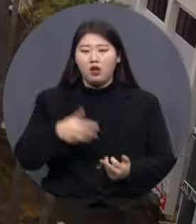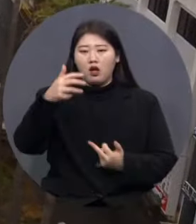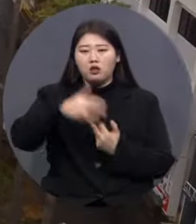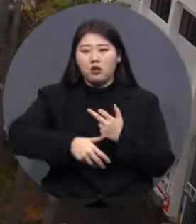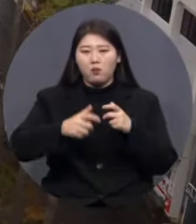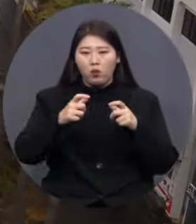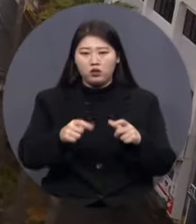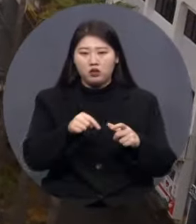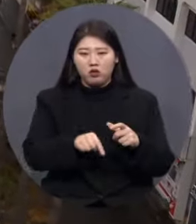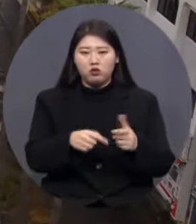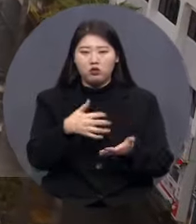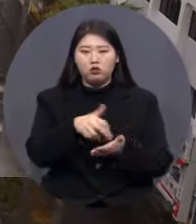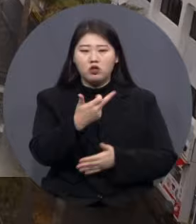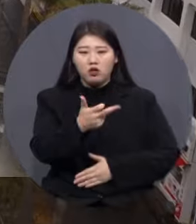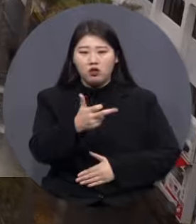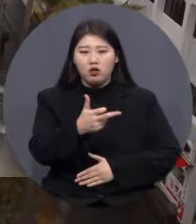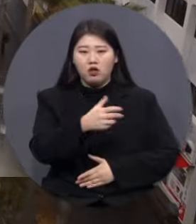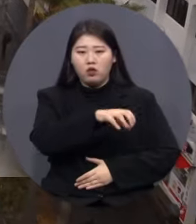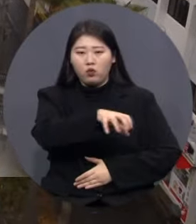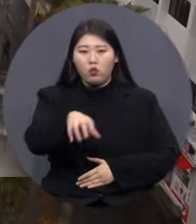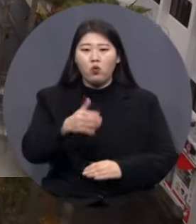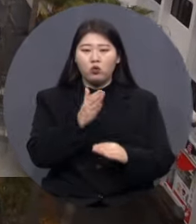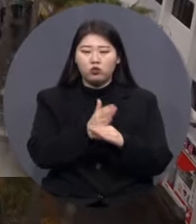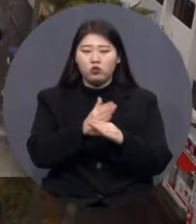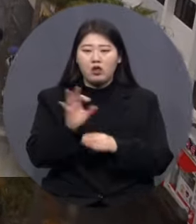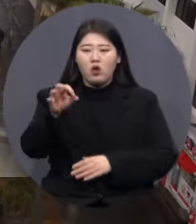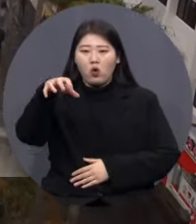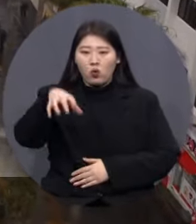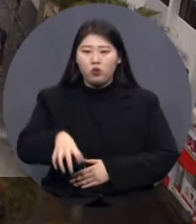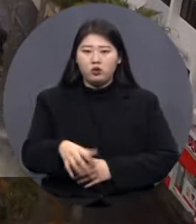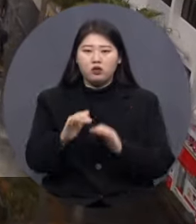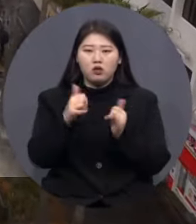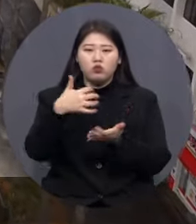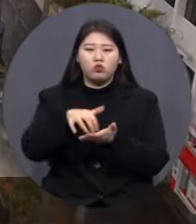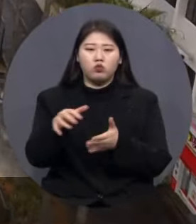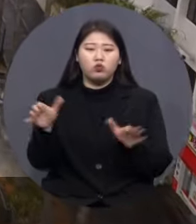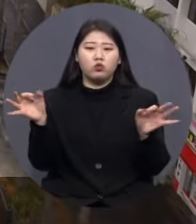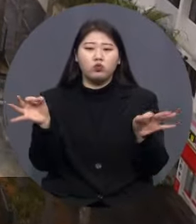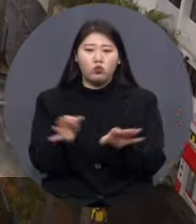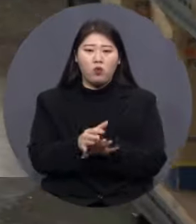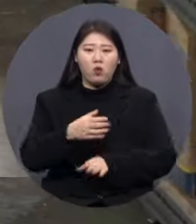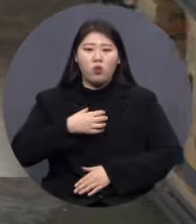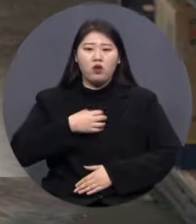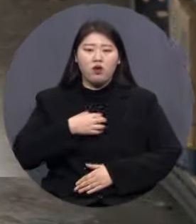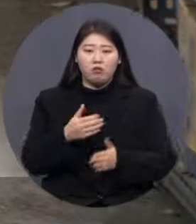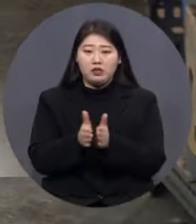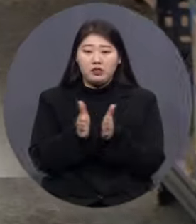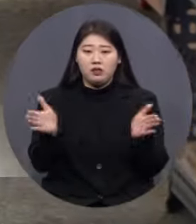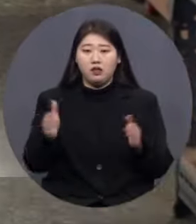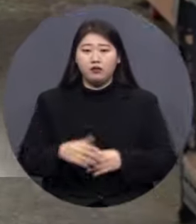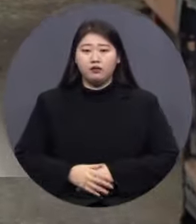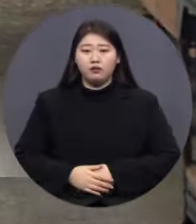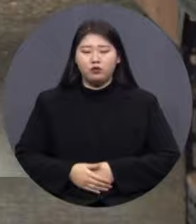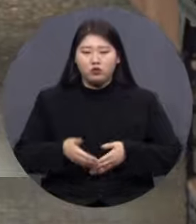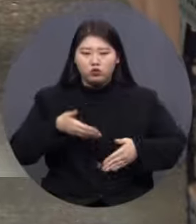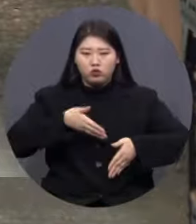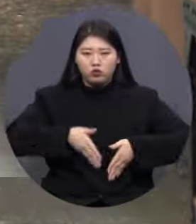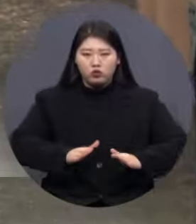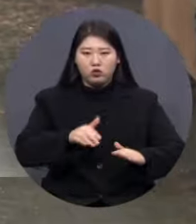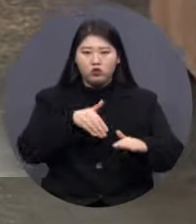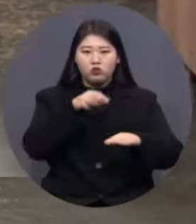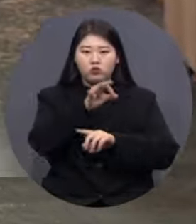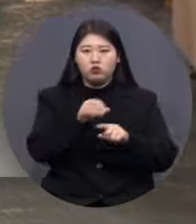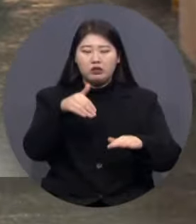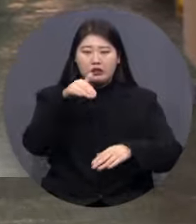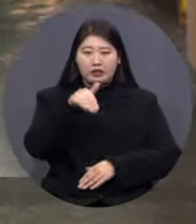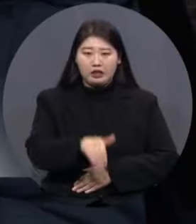지역은 곱 음면동 가운데 곳이 인구소멸 위험 단계에 진입했습니다 저출산과 고령화가